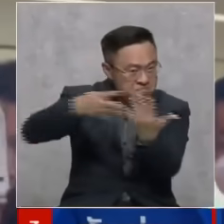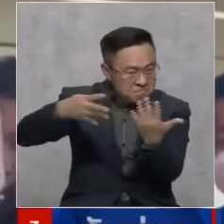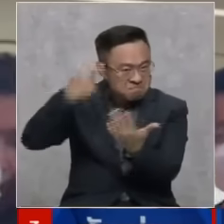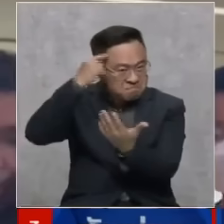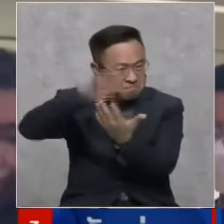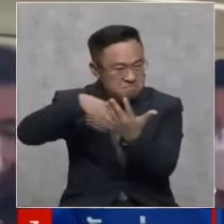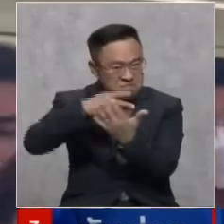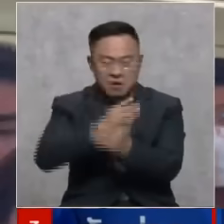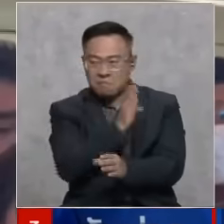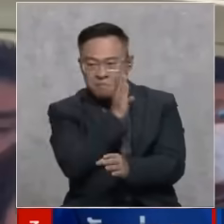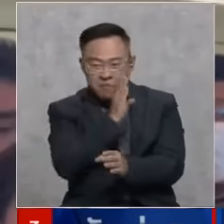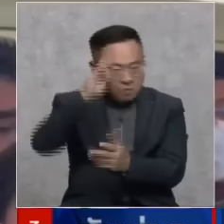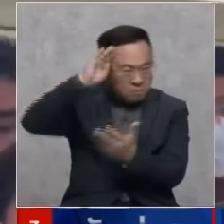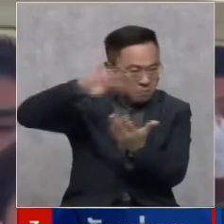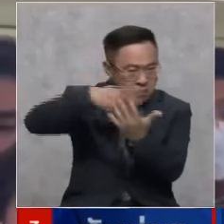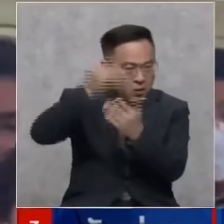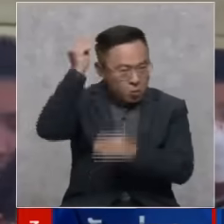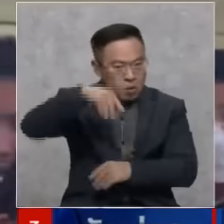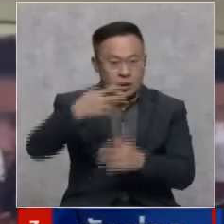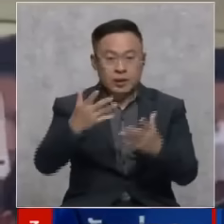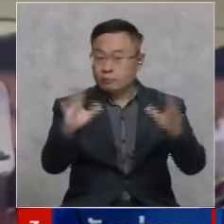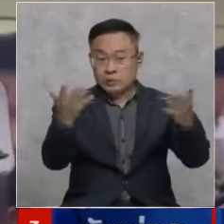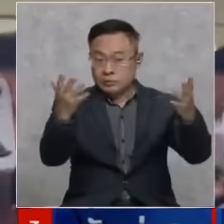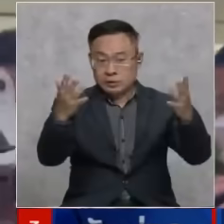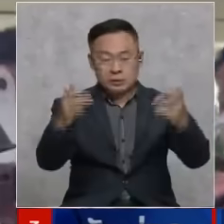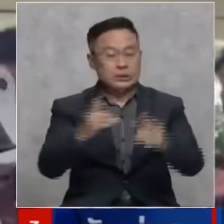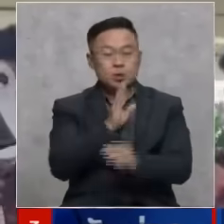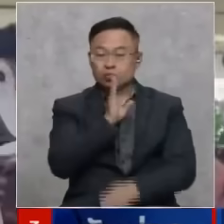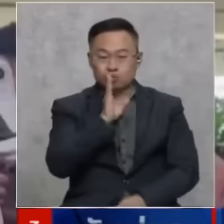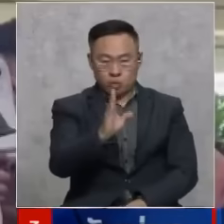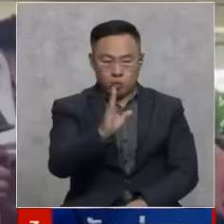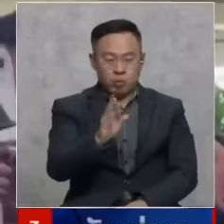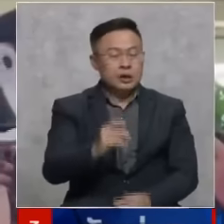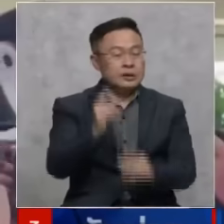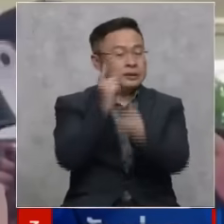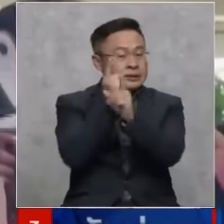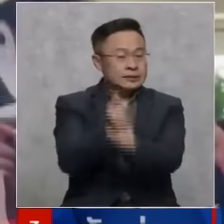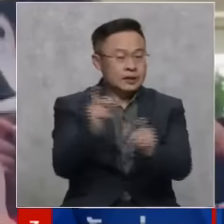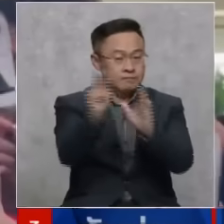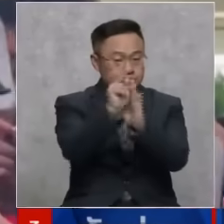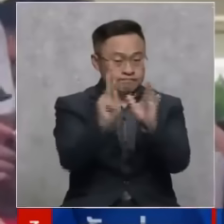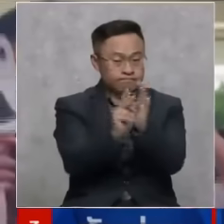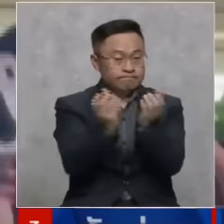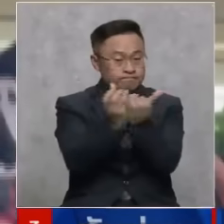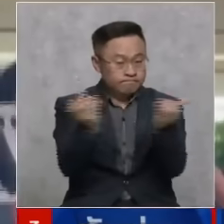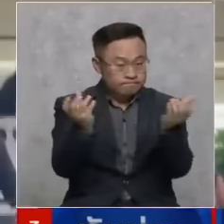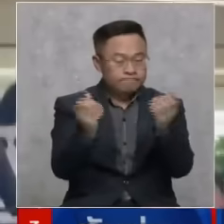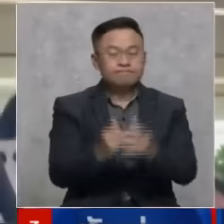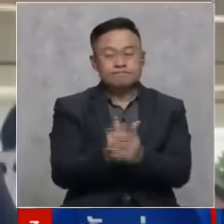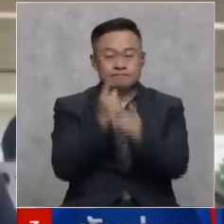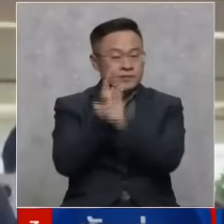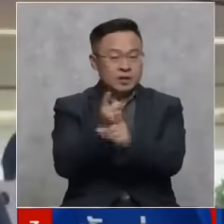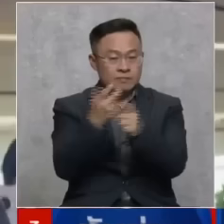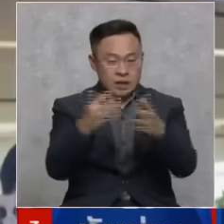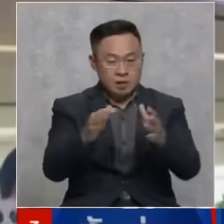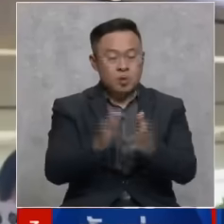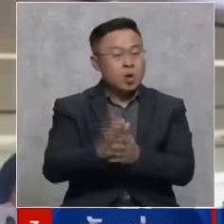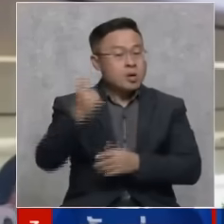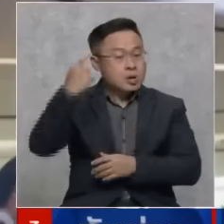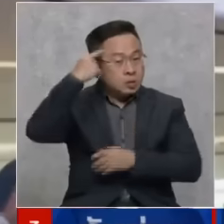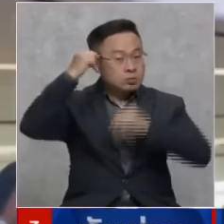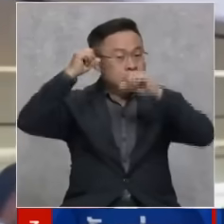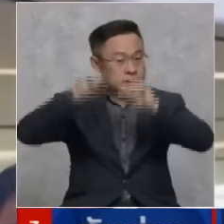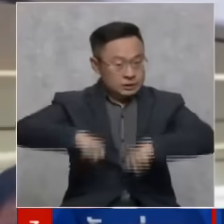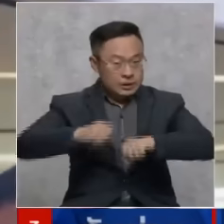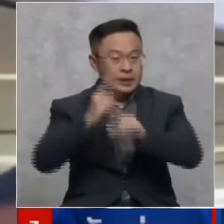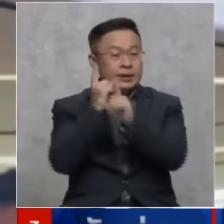ที่กฎกติกาที่บิดเบี้ยวจากรัฐธรรมนูญ60เขากำหนดมาไว้อย่างนั้นนะครับแล้วก็เราก็ตัดสินใจตามกฎกติก